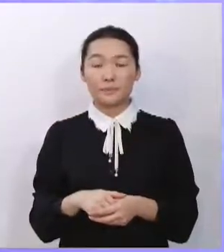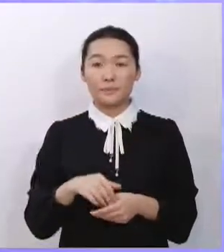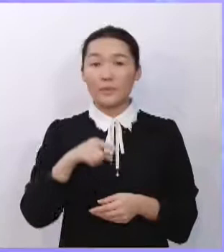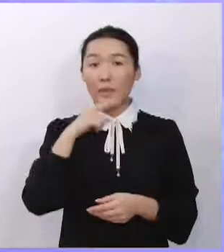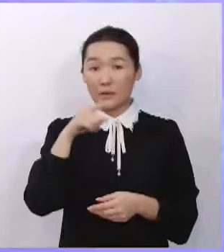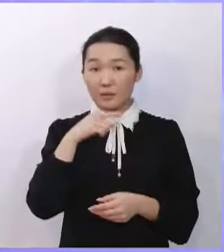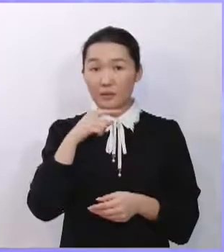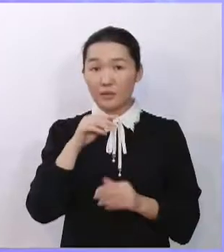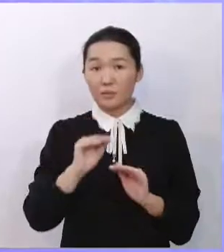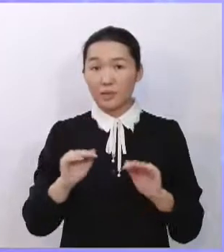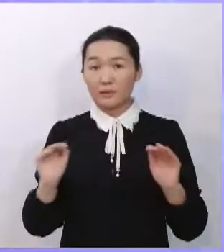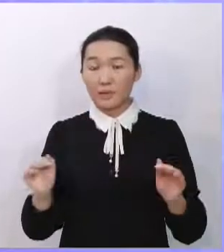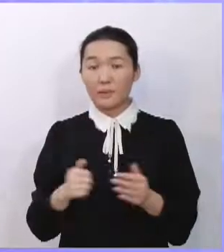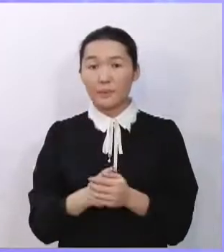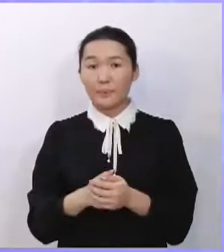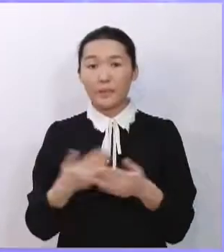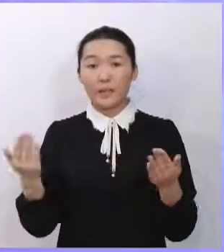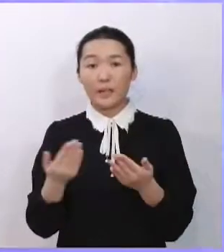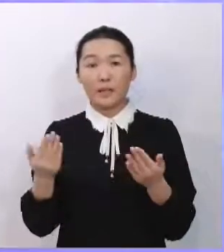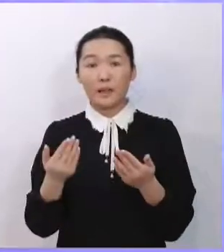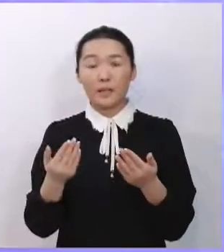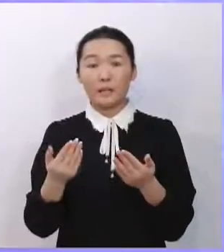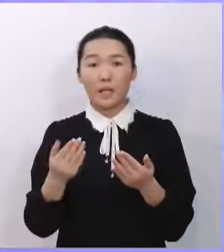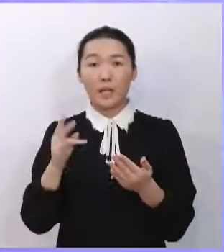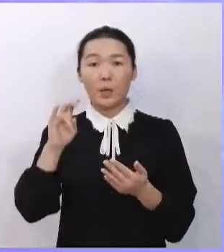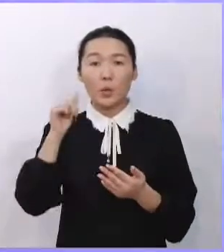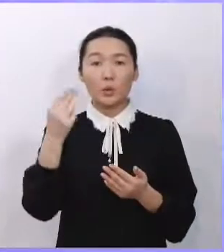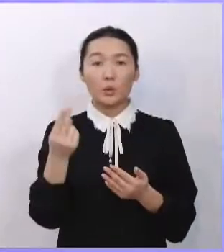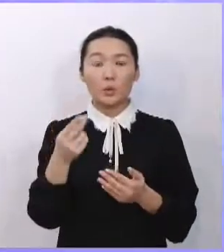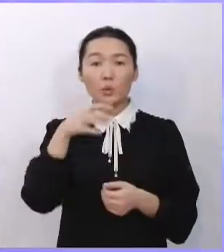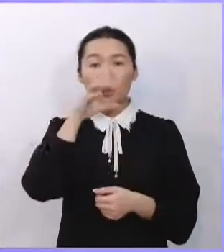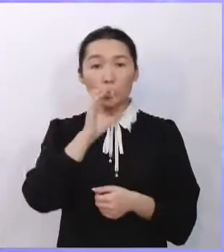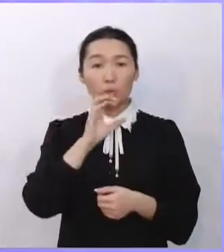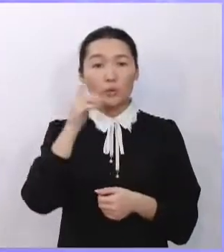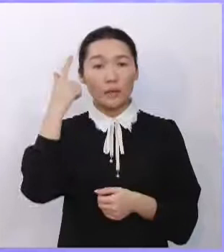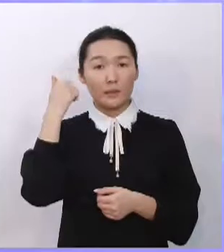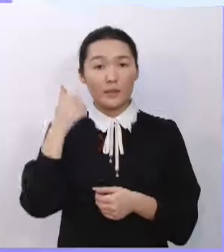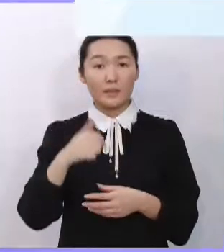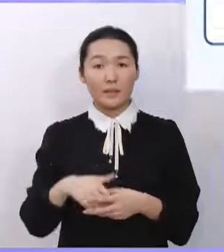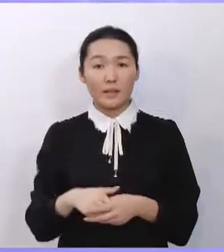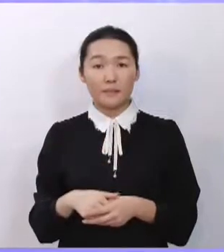Айткылачы балдар, кандай улуттук суусундуктарды билесиңер?